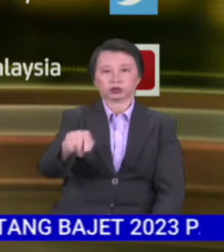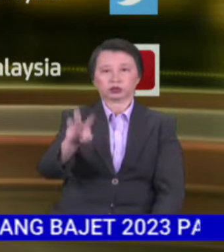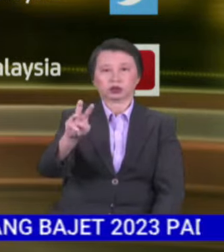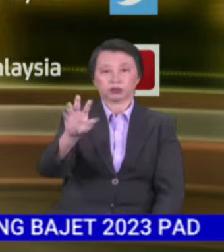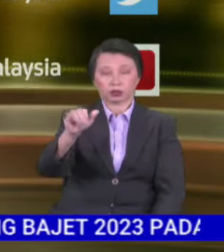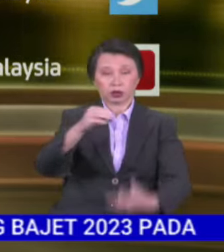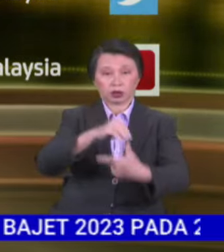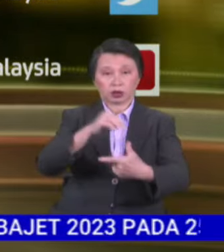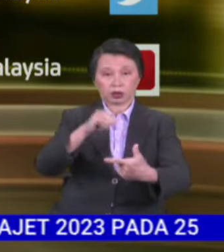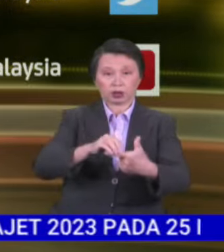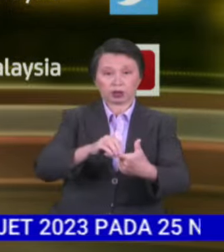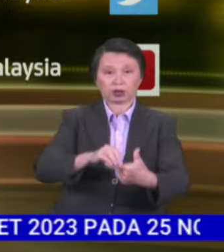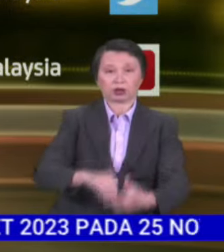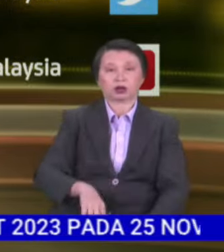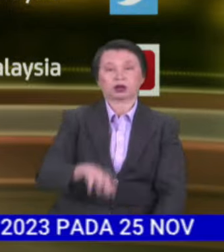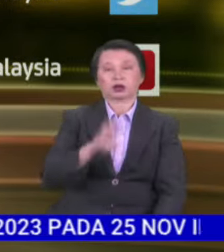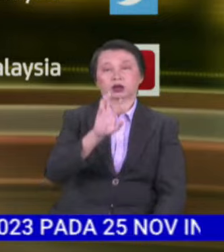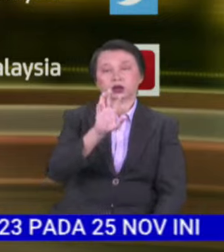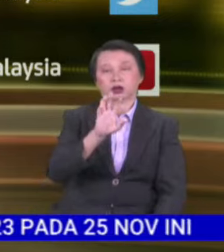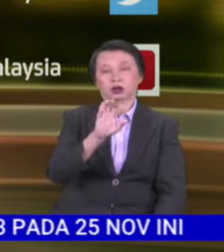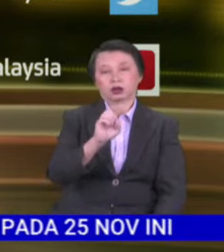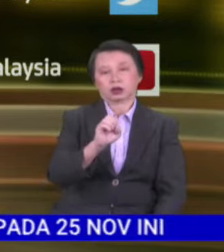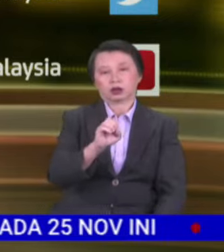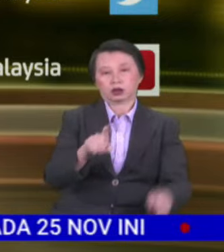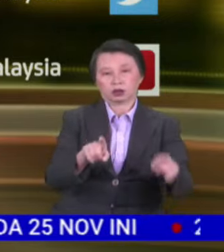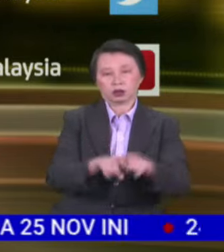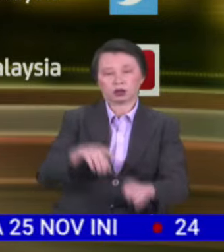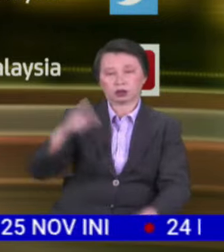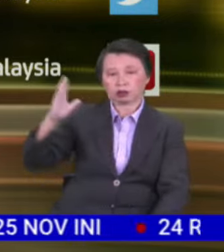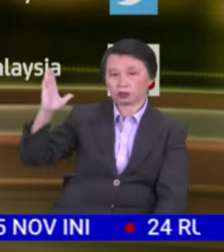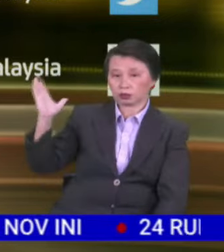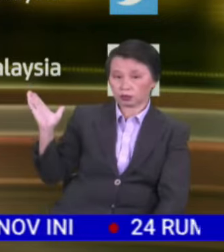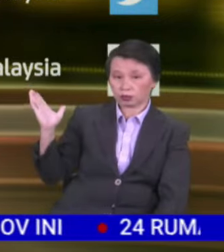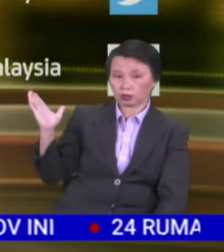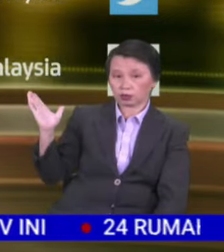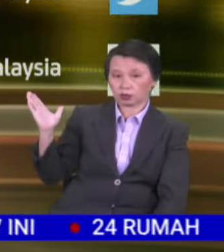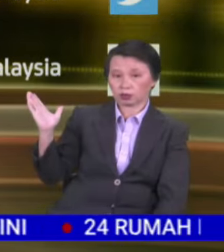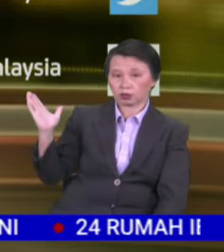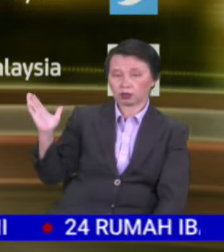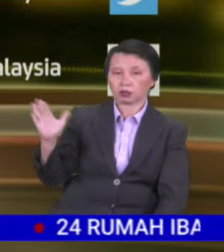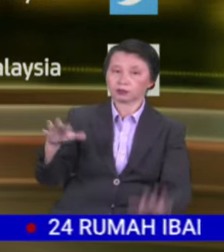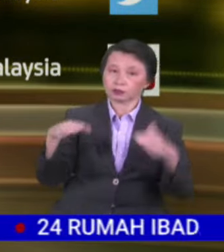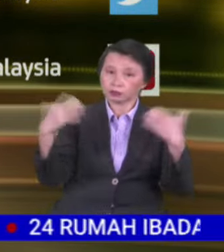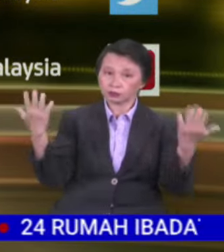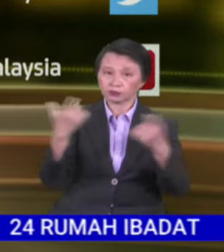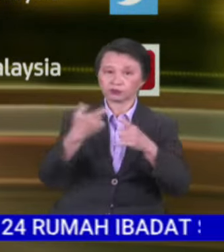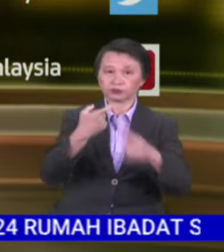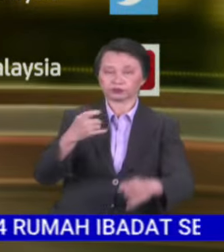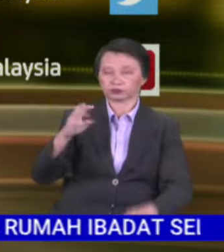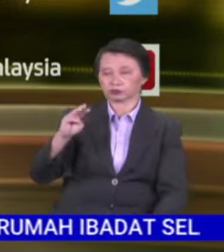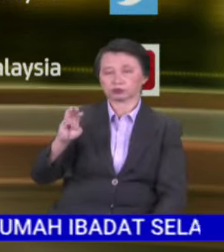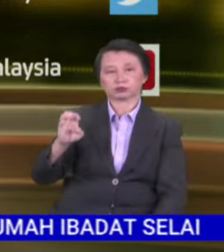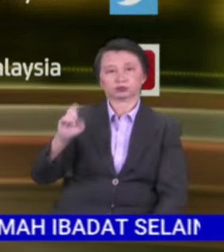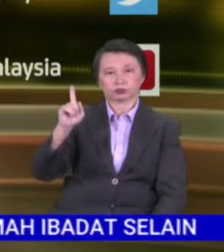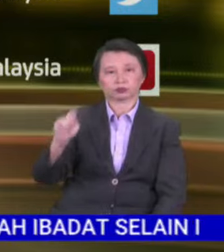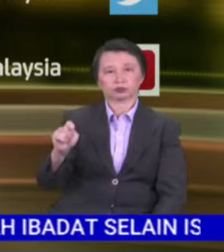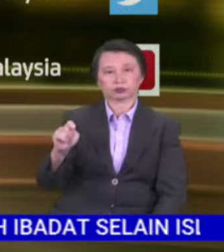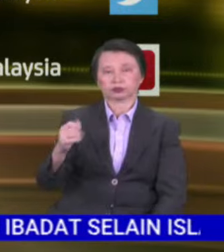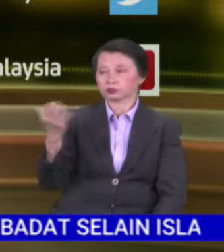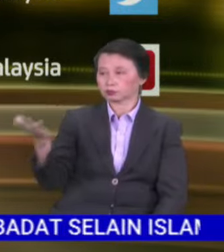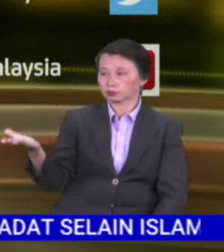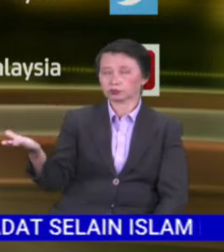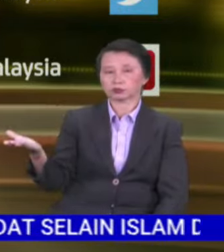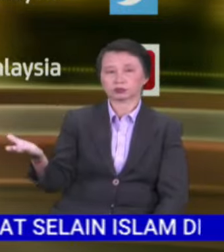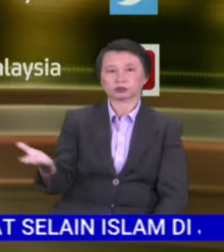www.met.gov.my atau menerusi laman sosial media kami seperti yang telah tertera di sini. Sekian dahulu dari Jabatan Meteorologi Malaysia,